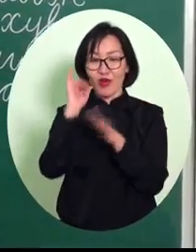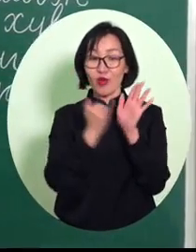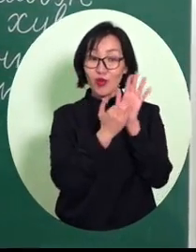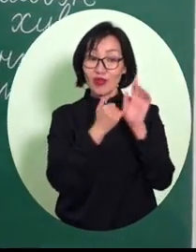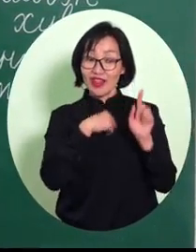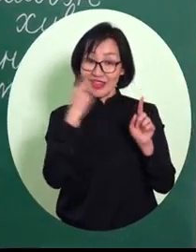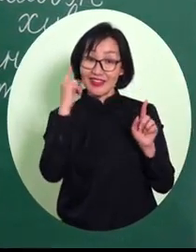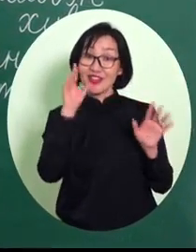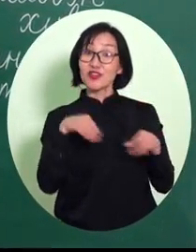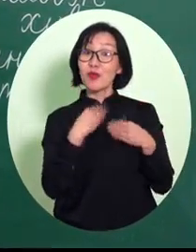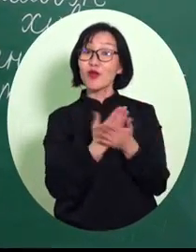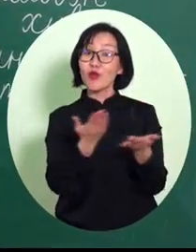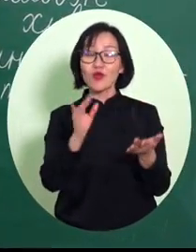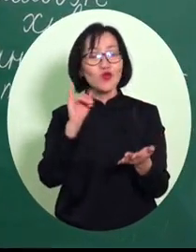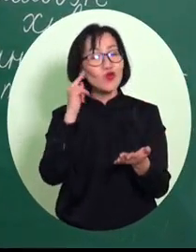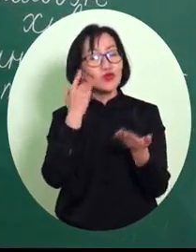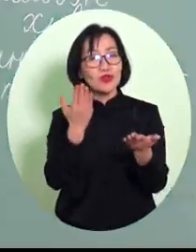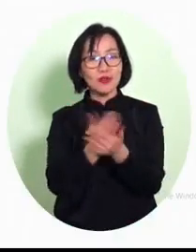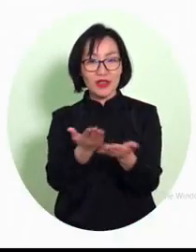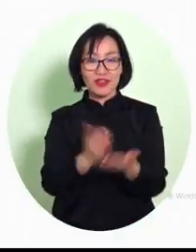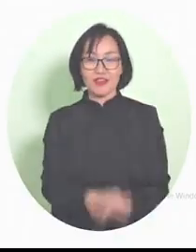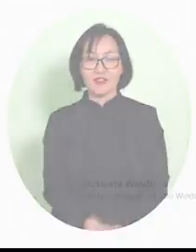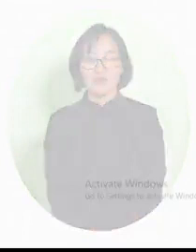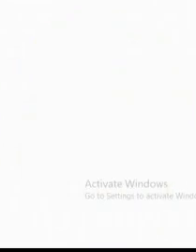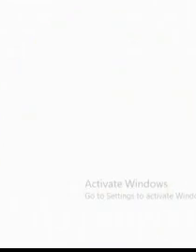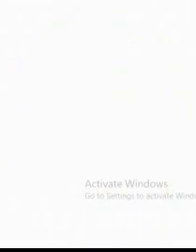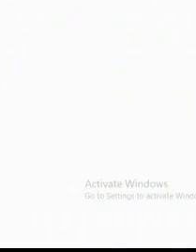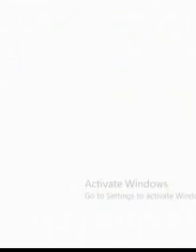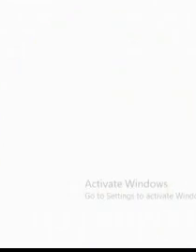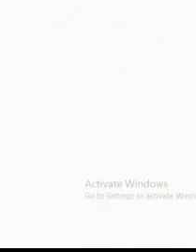байна уу хүүхдүүдээ? Юу гэж бодогдож байна?